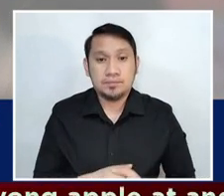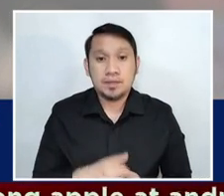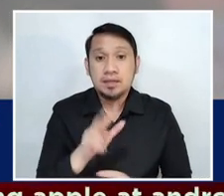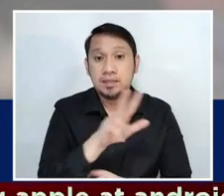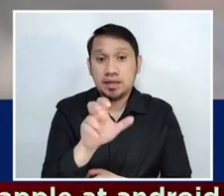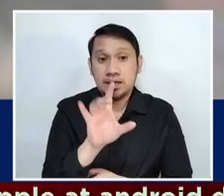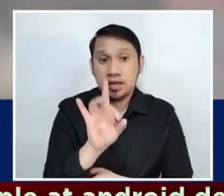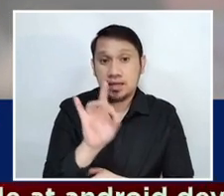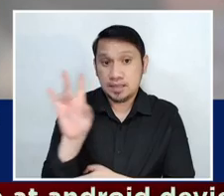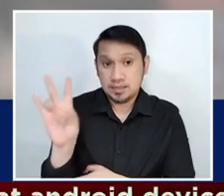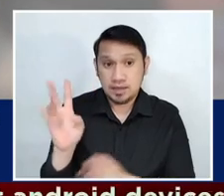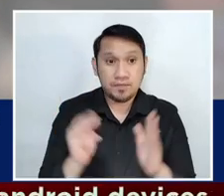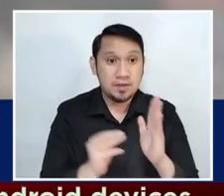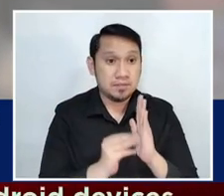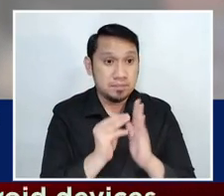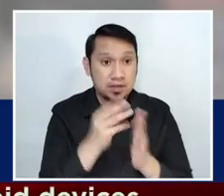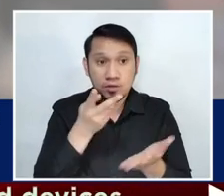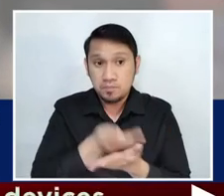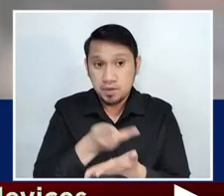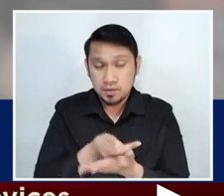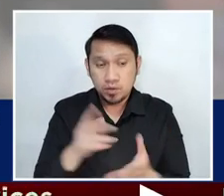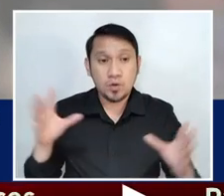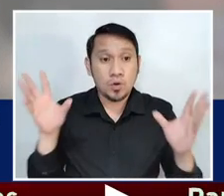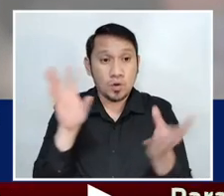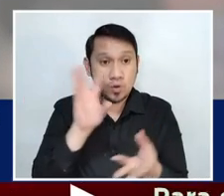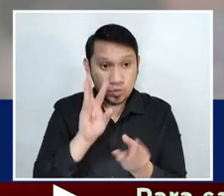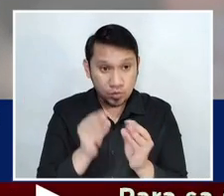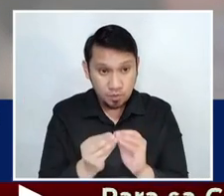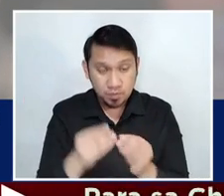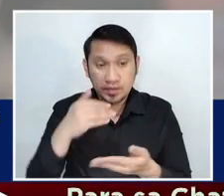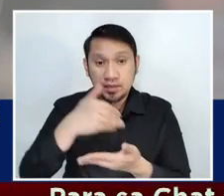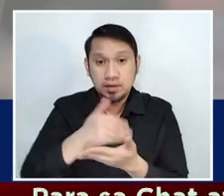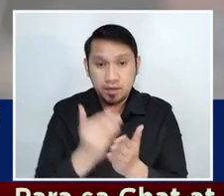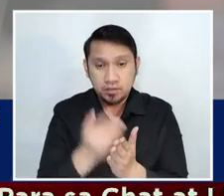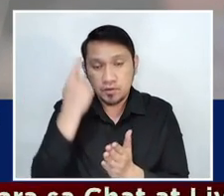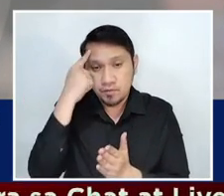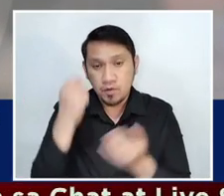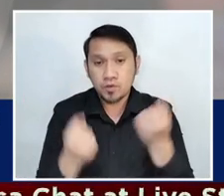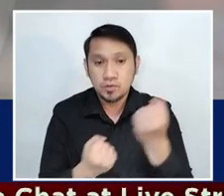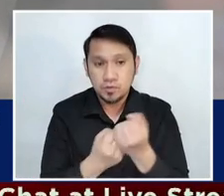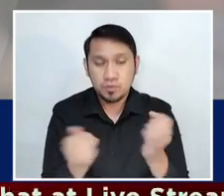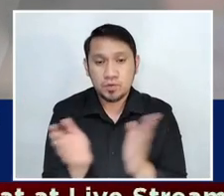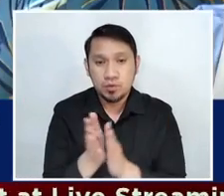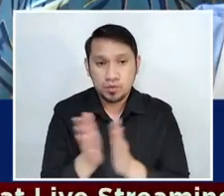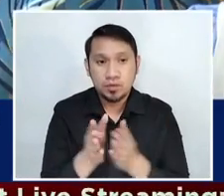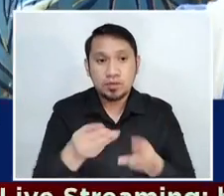387 million pesos naman ang kabuuang pondong laan sa ayudang pang-eskwela